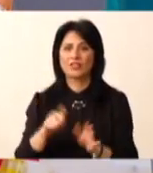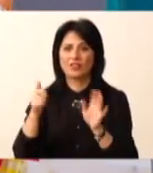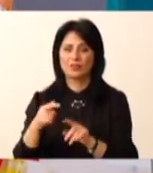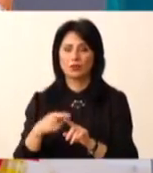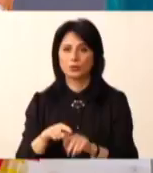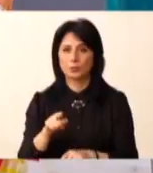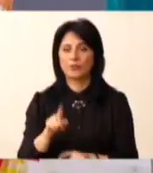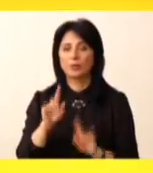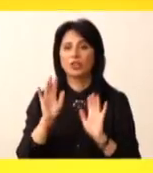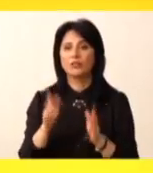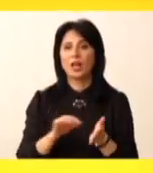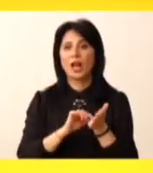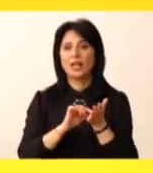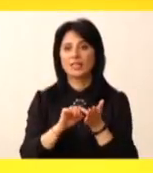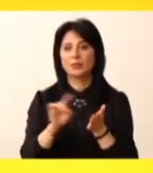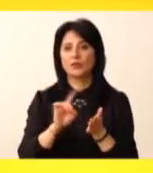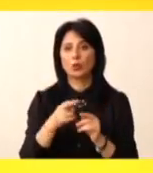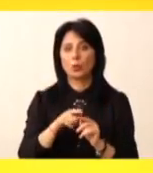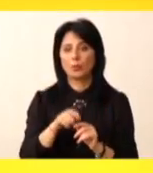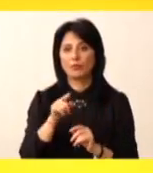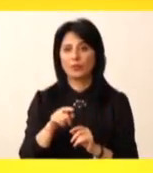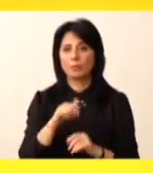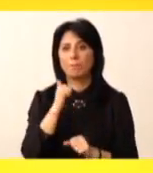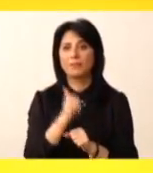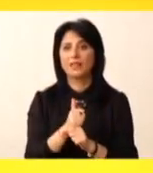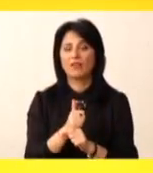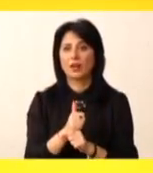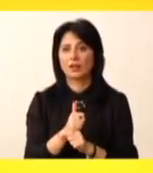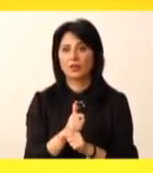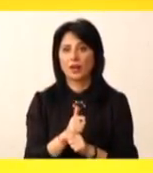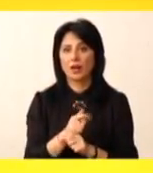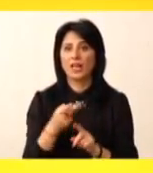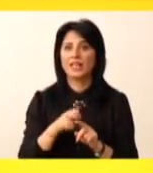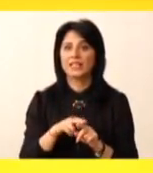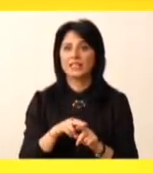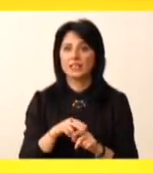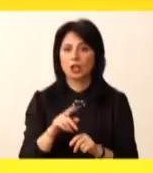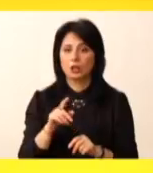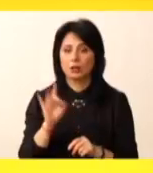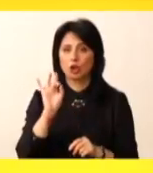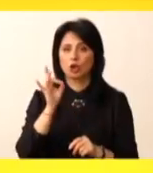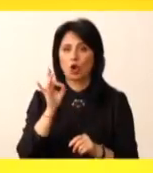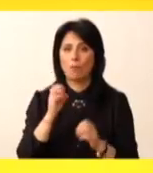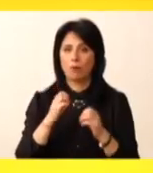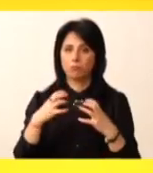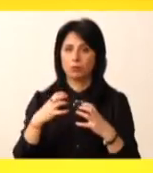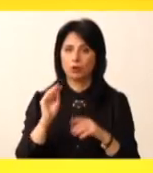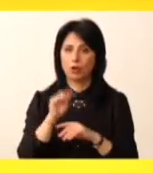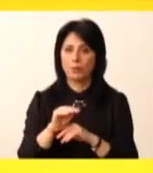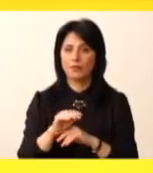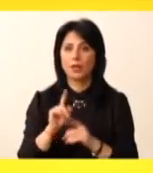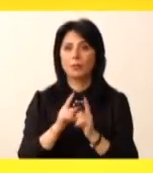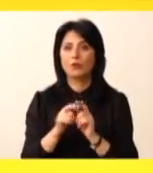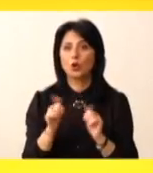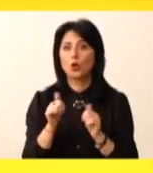დოზებით მიცემა. და ამ შემთხვევაში ხაზგასასმელია ის, რომ თავარია არა მარტო ის ზომაში მოიმატა ჯირკვალმა თუ არა,